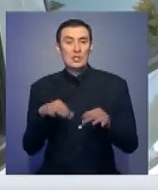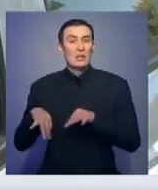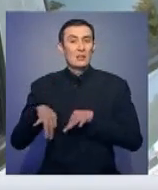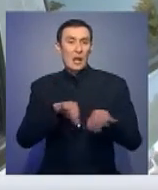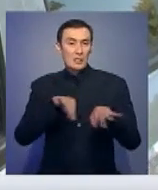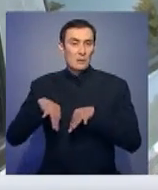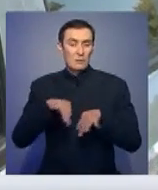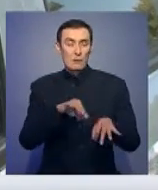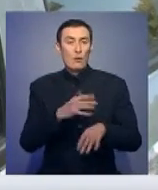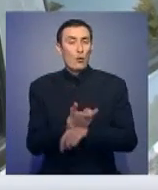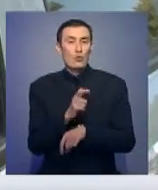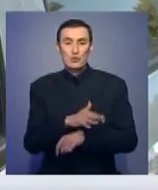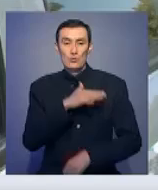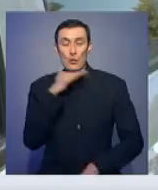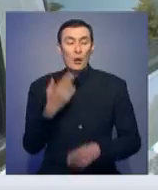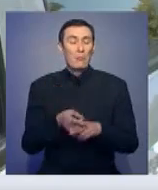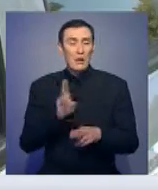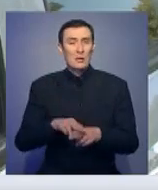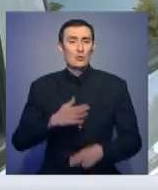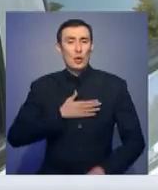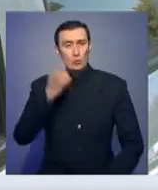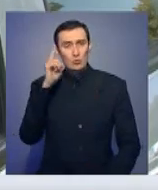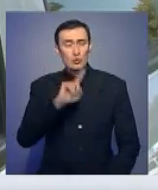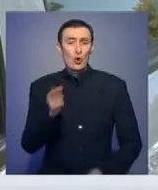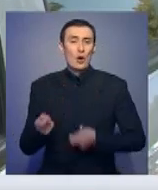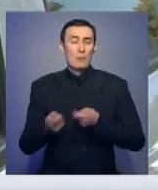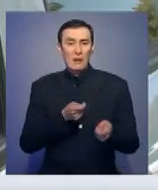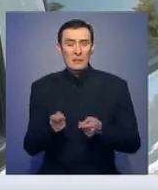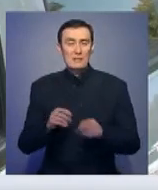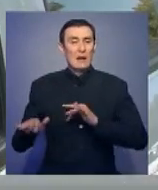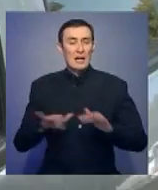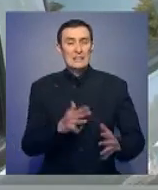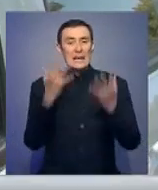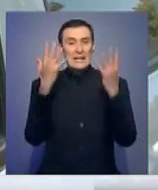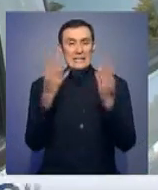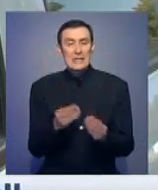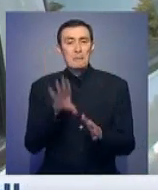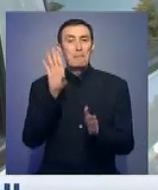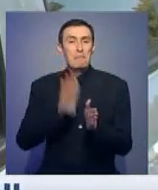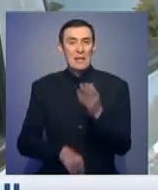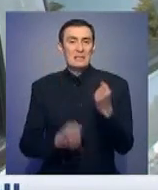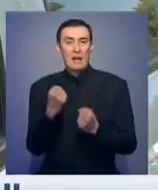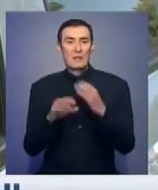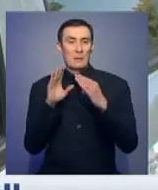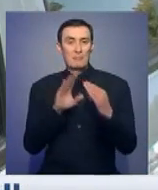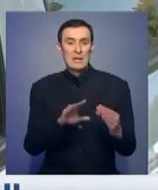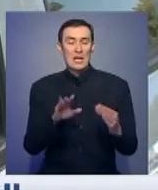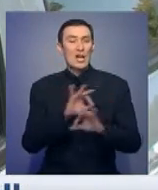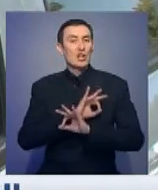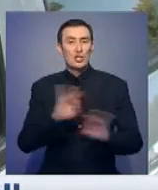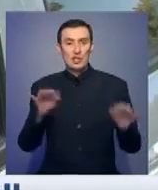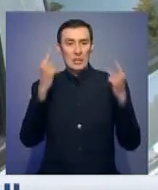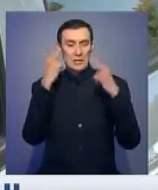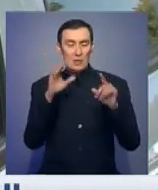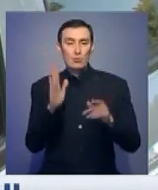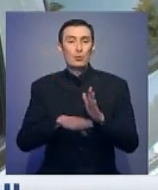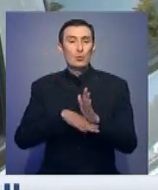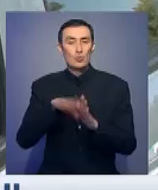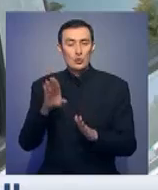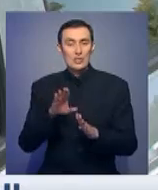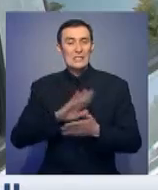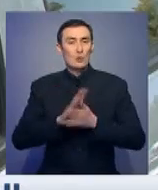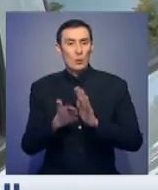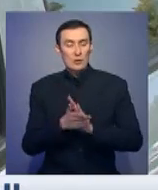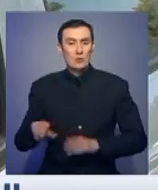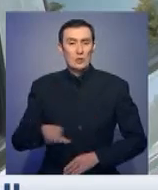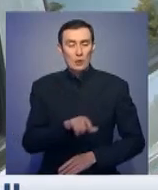в разы увеличился. Поэтому считаю, что правительственная акция «День без авто» – идея отличная. Она улучшит ситуацию на